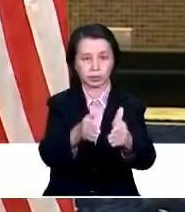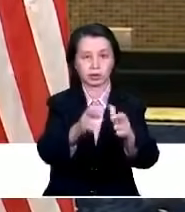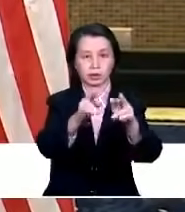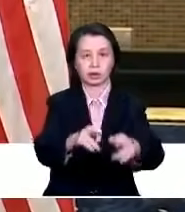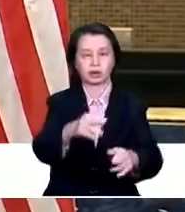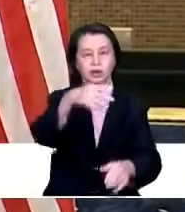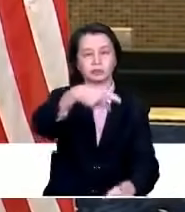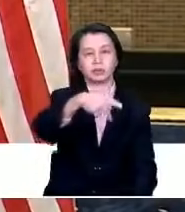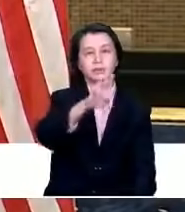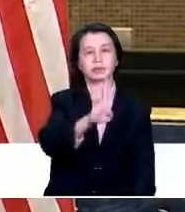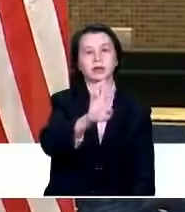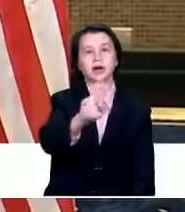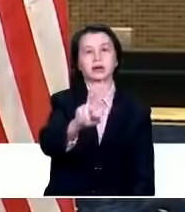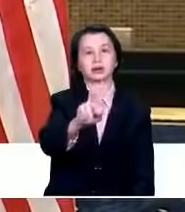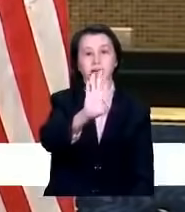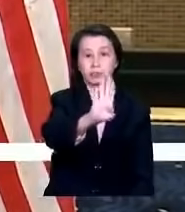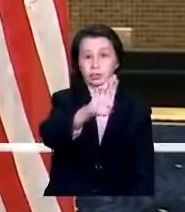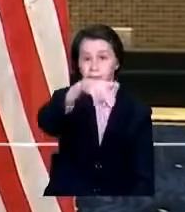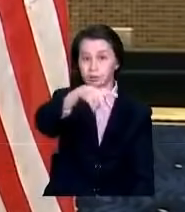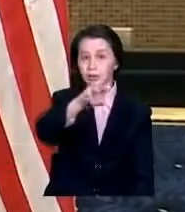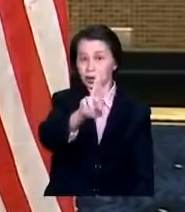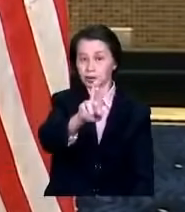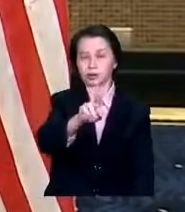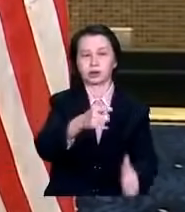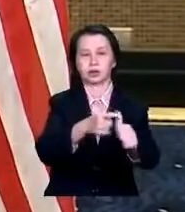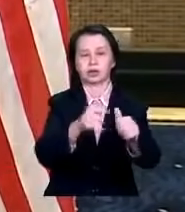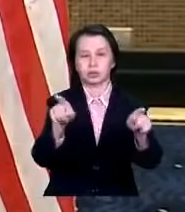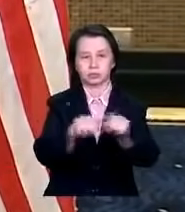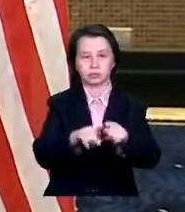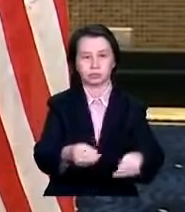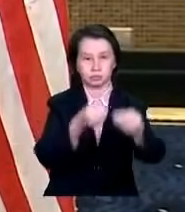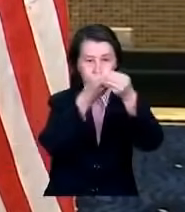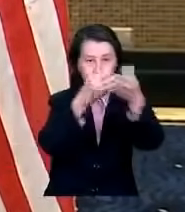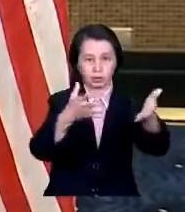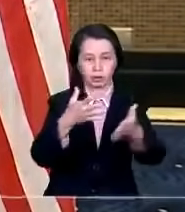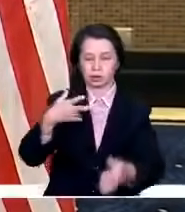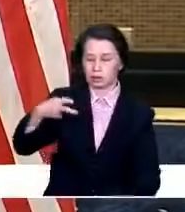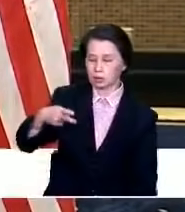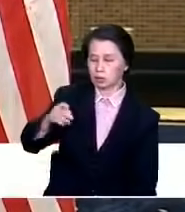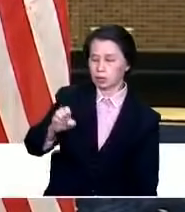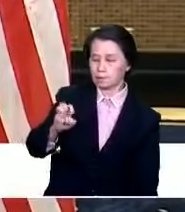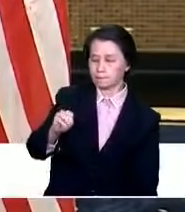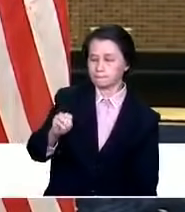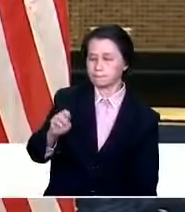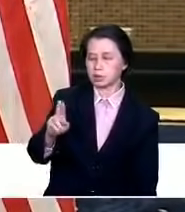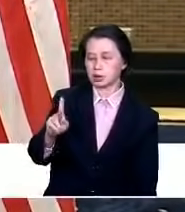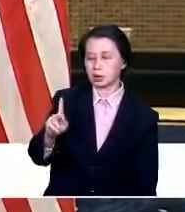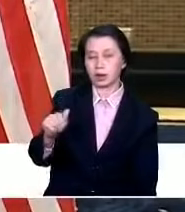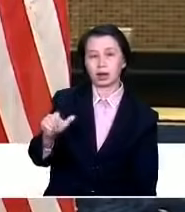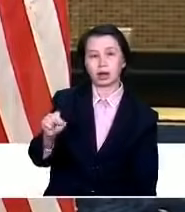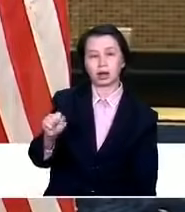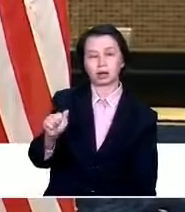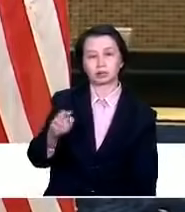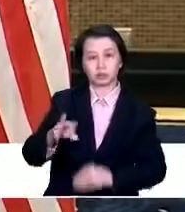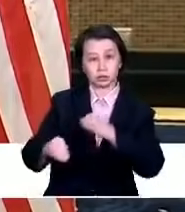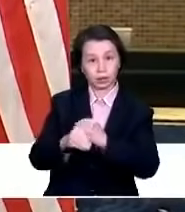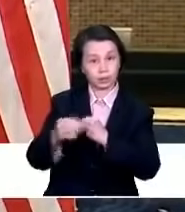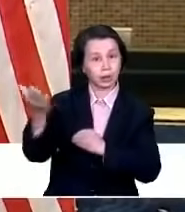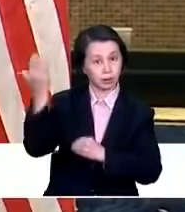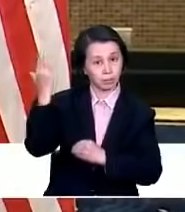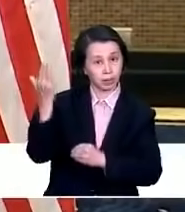atau BPR. Semasa pengumuman pemerkasa tambahan yang lepas, kerajaan